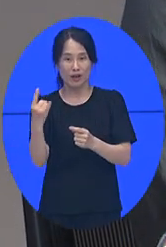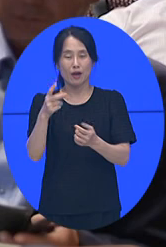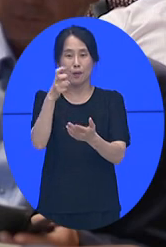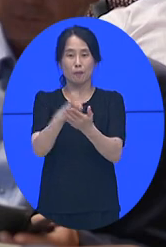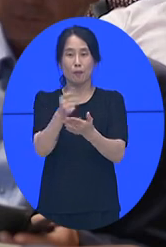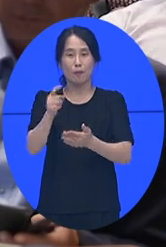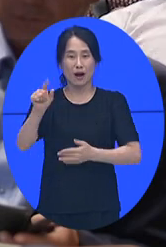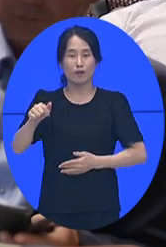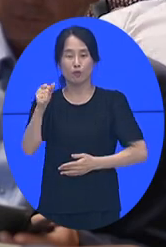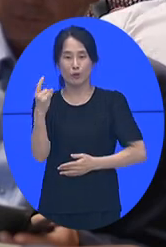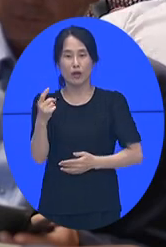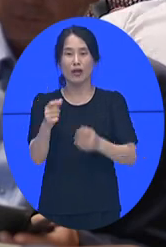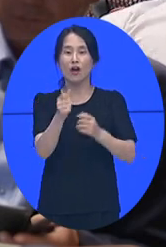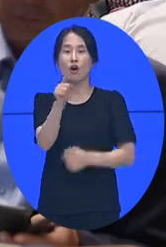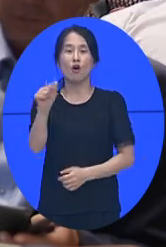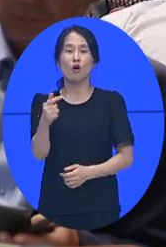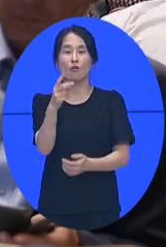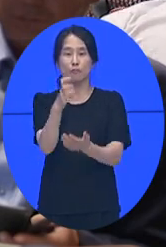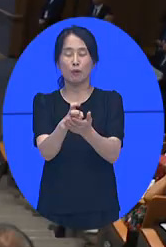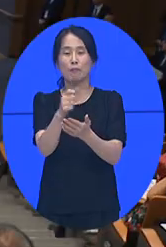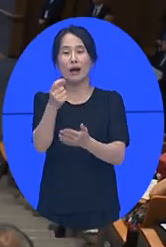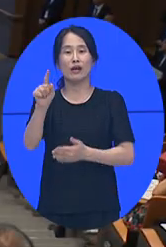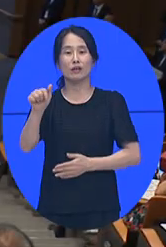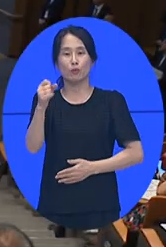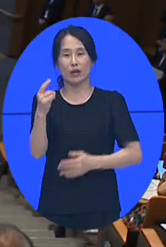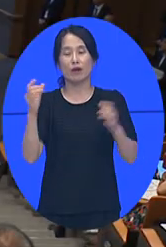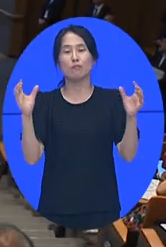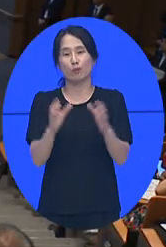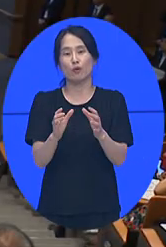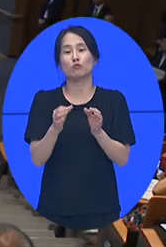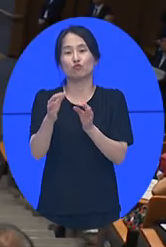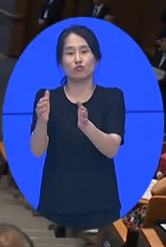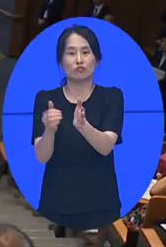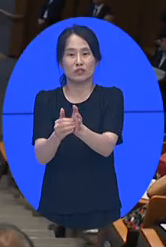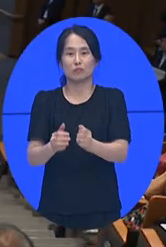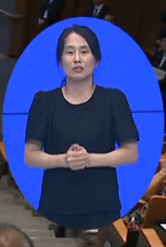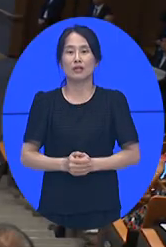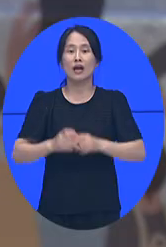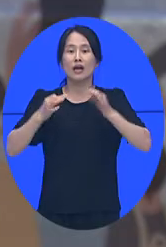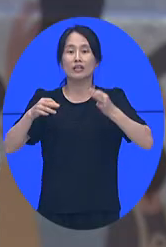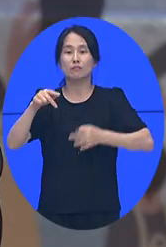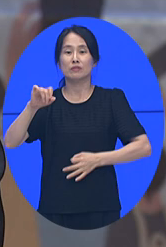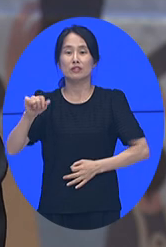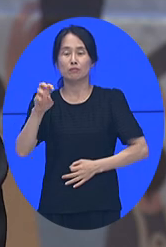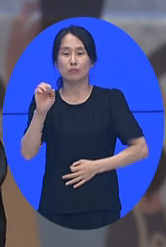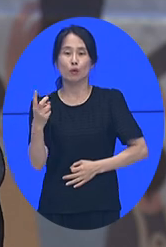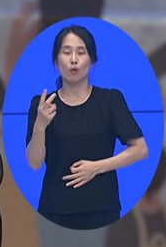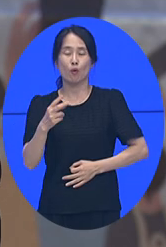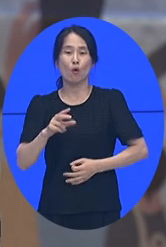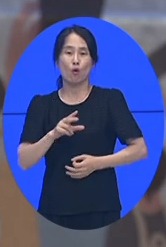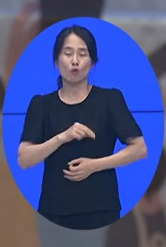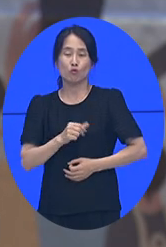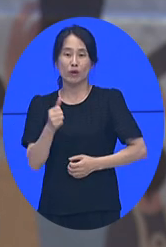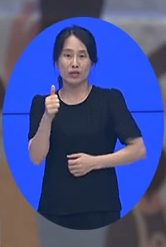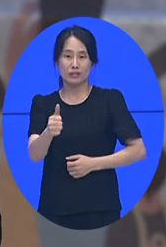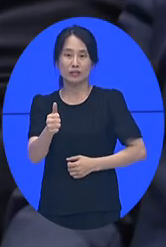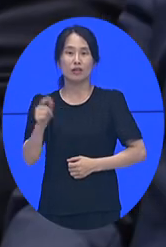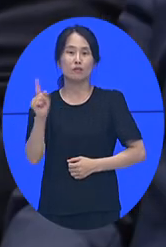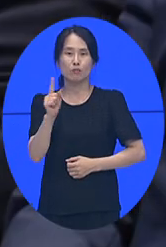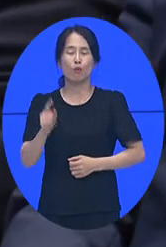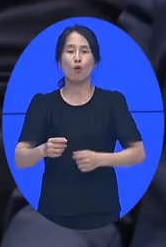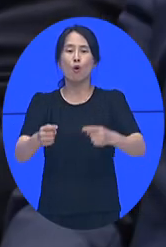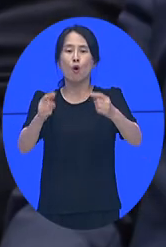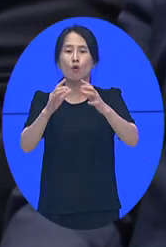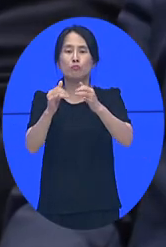공포 학회 한국 헌법학회가 공동 주최한 행사입니다 공청회에 참석한 김진표 국회의장은 이번 케어는